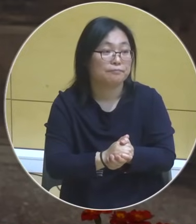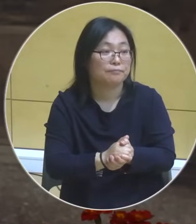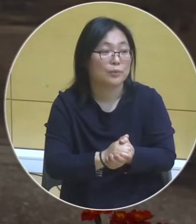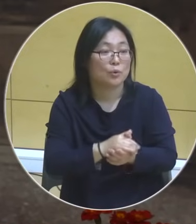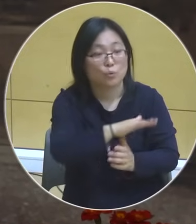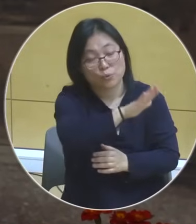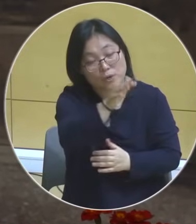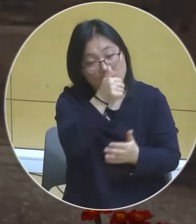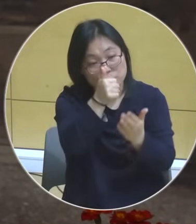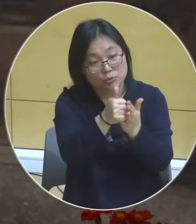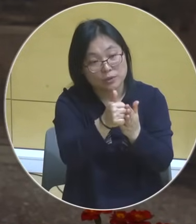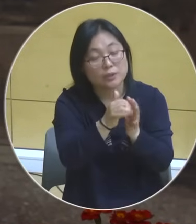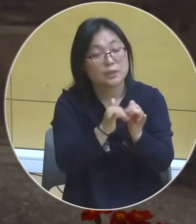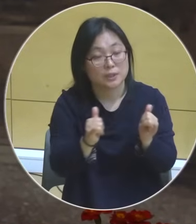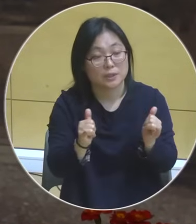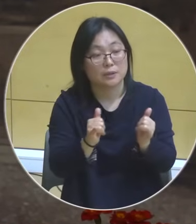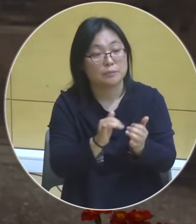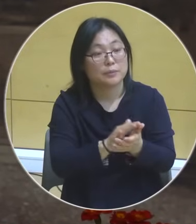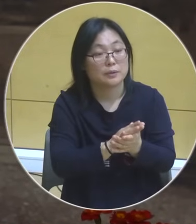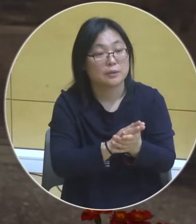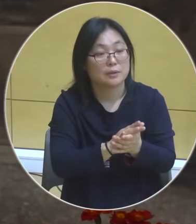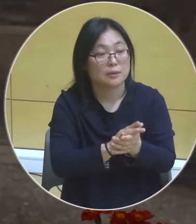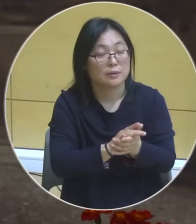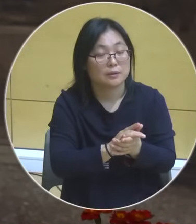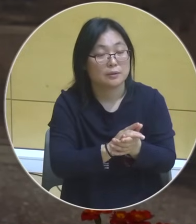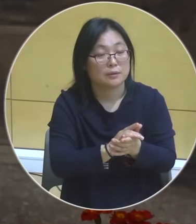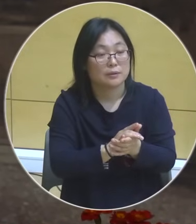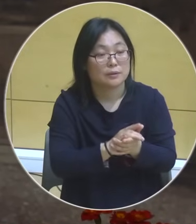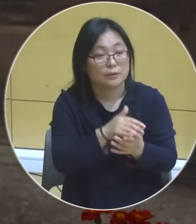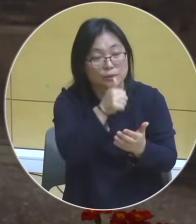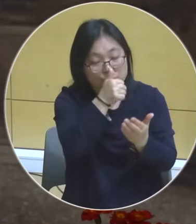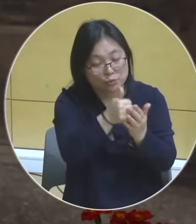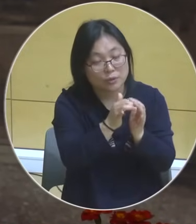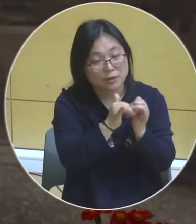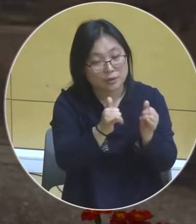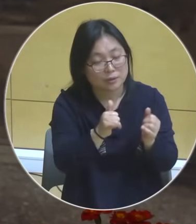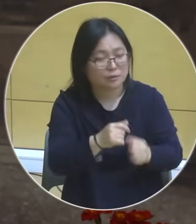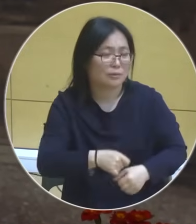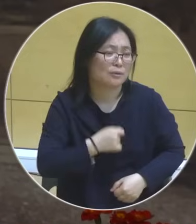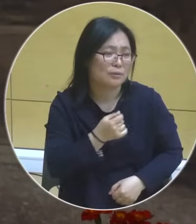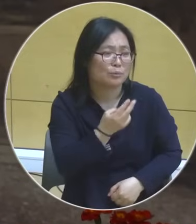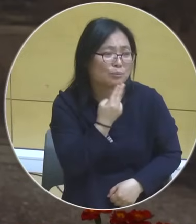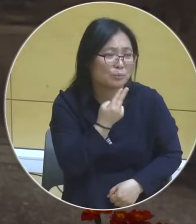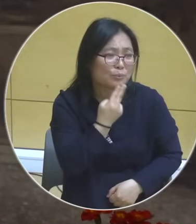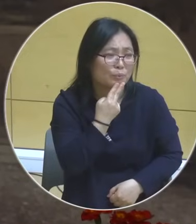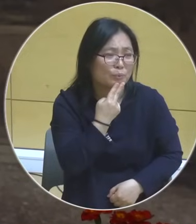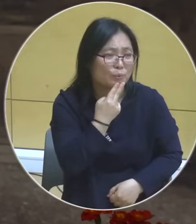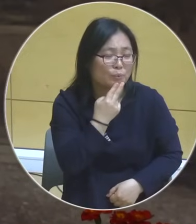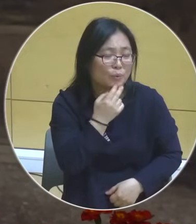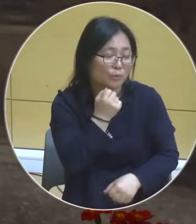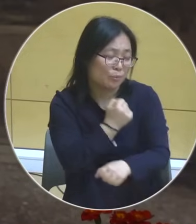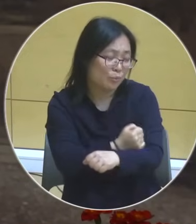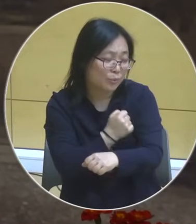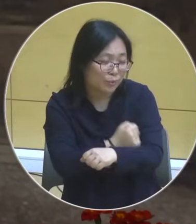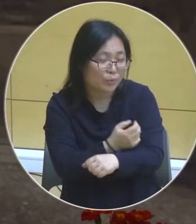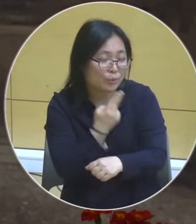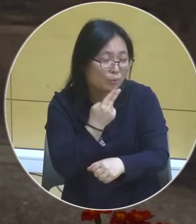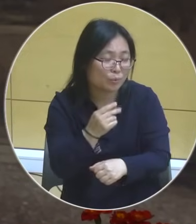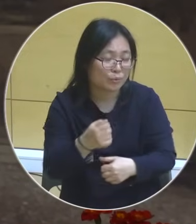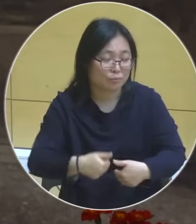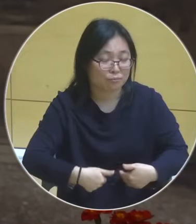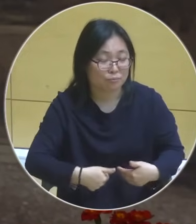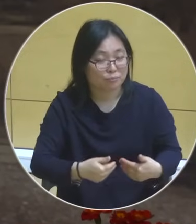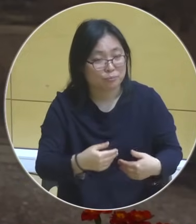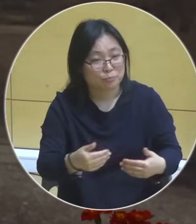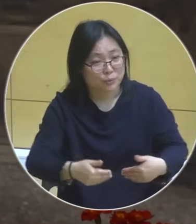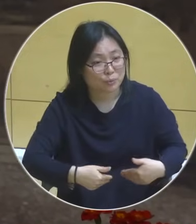여러분, 우리가 죄인이라는 것, 이 죄인이 무슨 의의가 있으며 무슨 공로가 있으며 무엇이